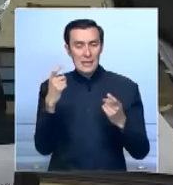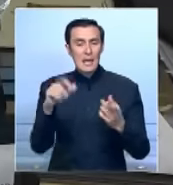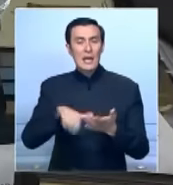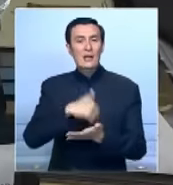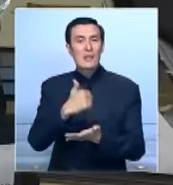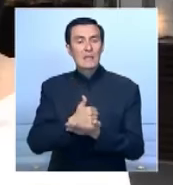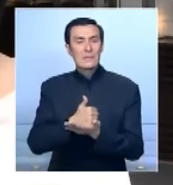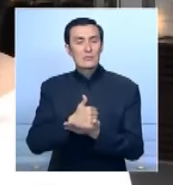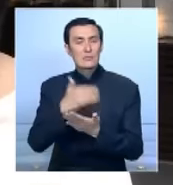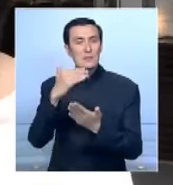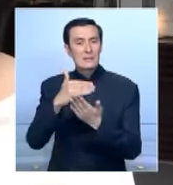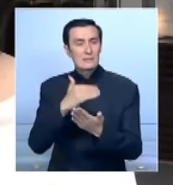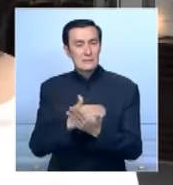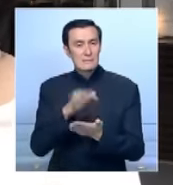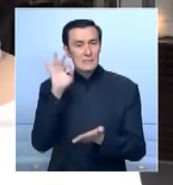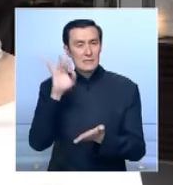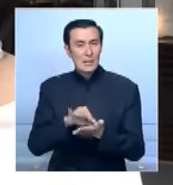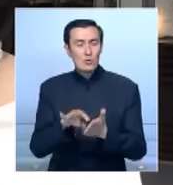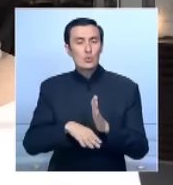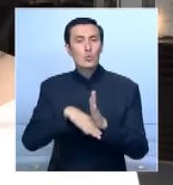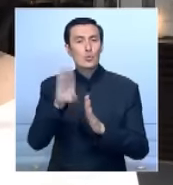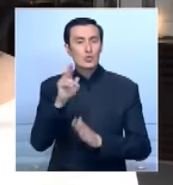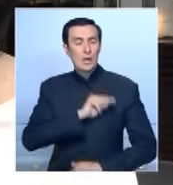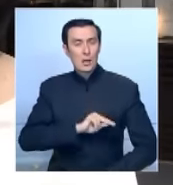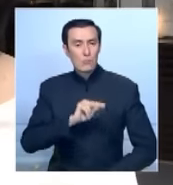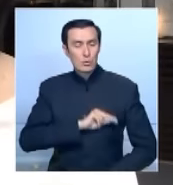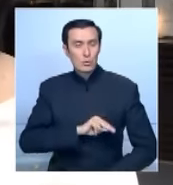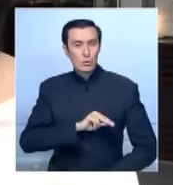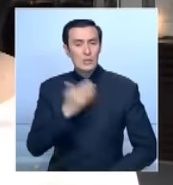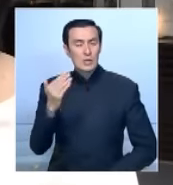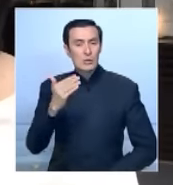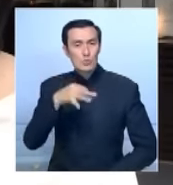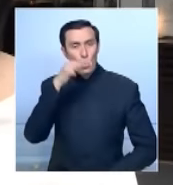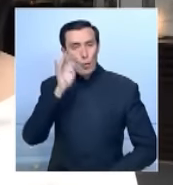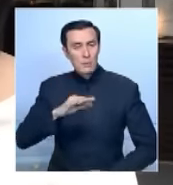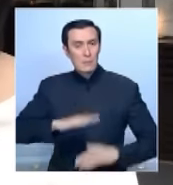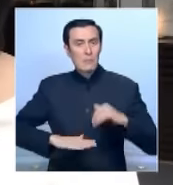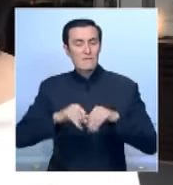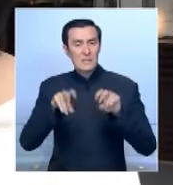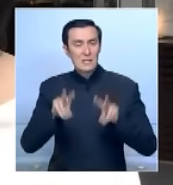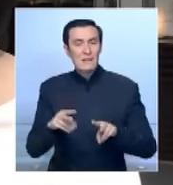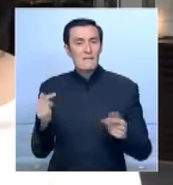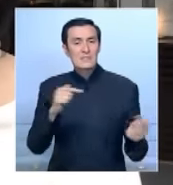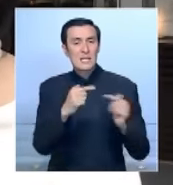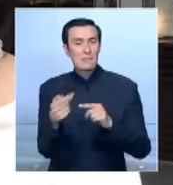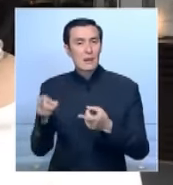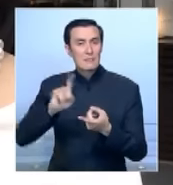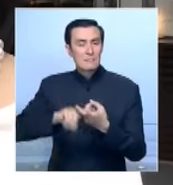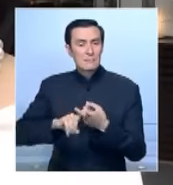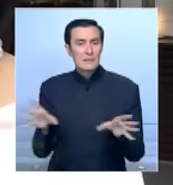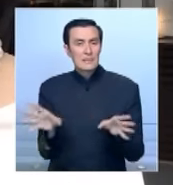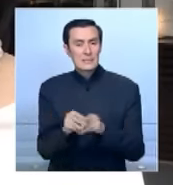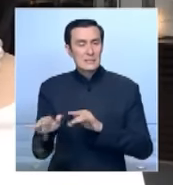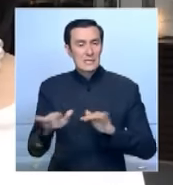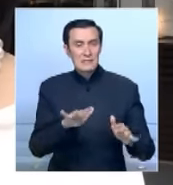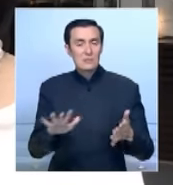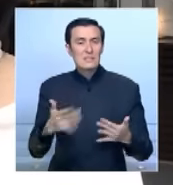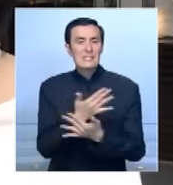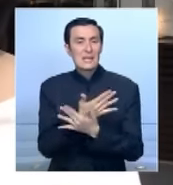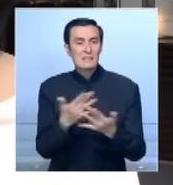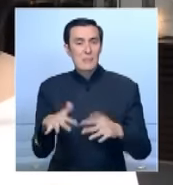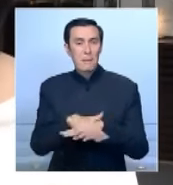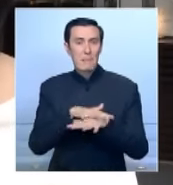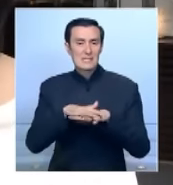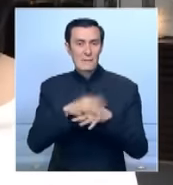– работу пресс-служб улучшить, профессионализм поднять и взаимодействие со средствами массовой